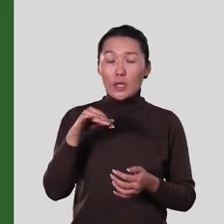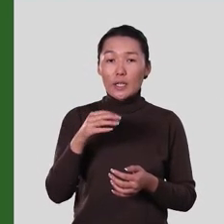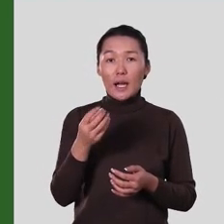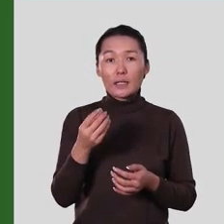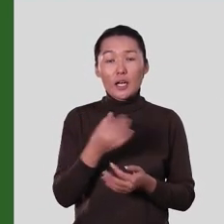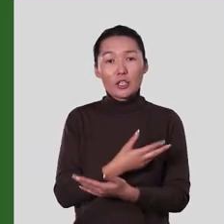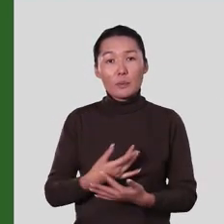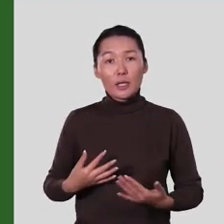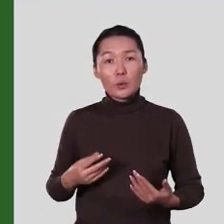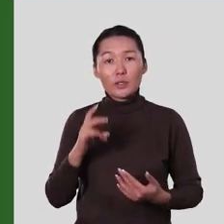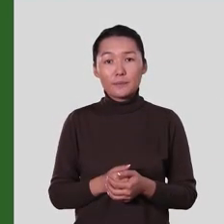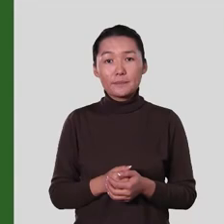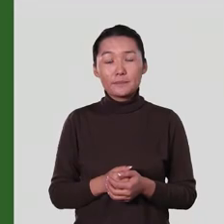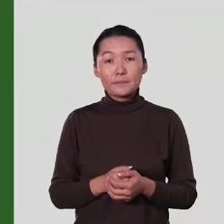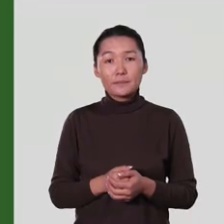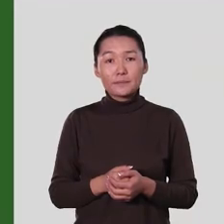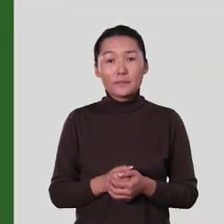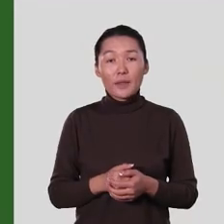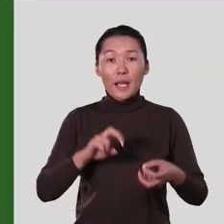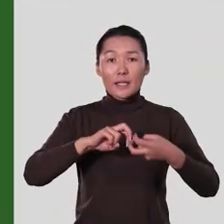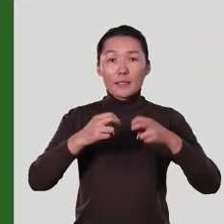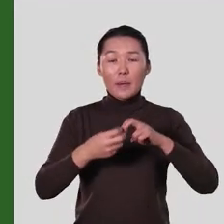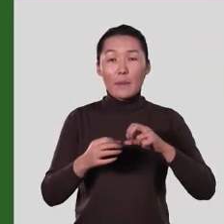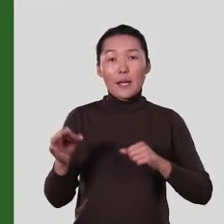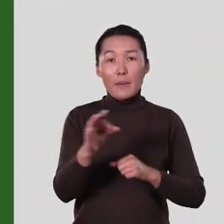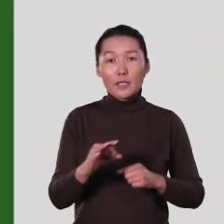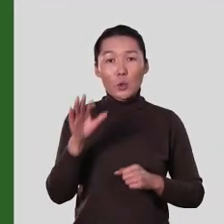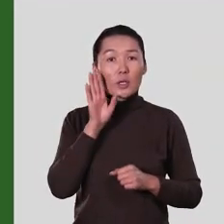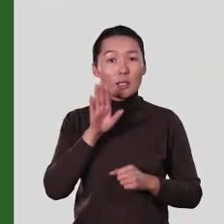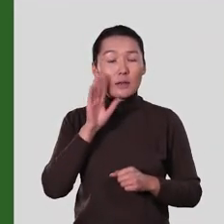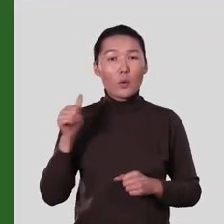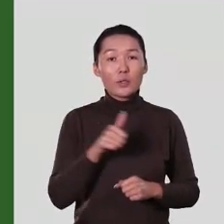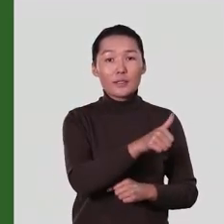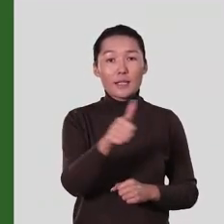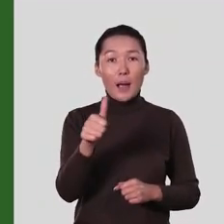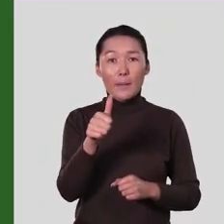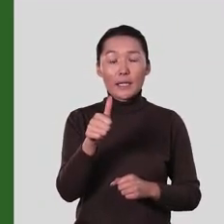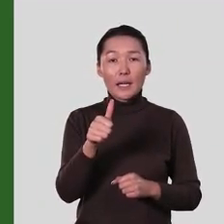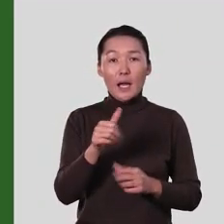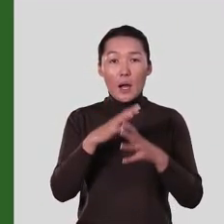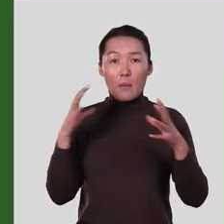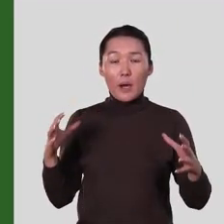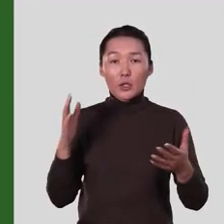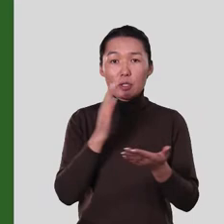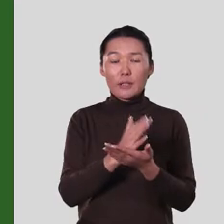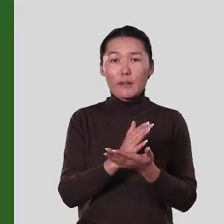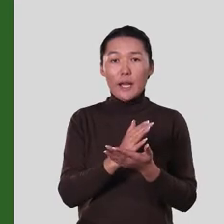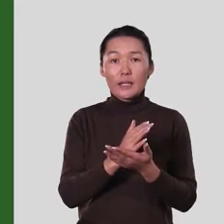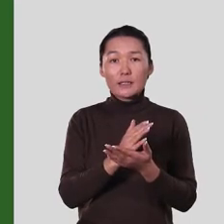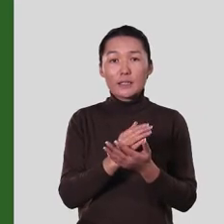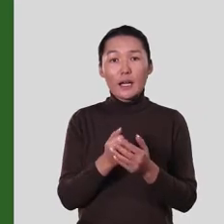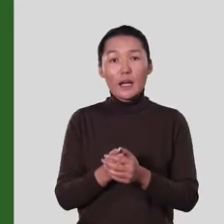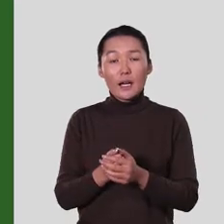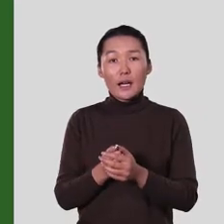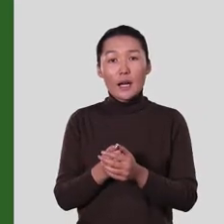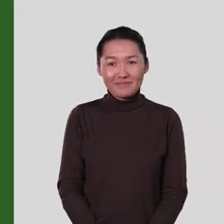продукты нефтепереработки. Из проблем озерных вод самой острой является поддержание вод